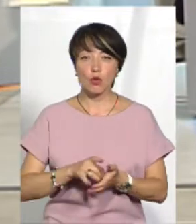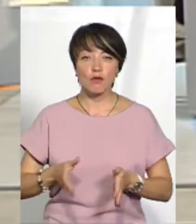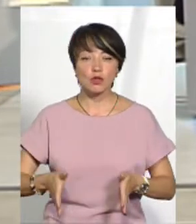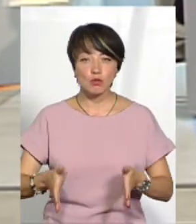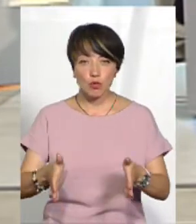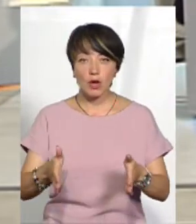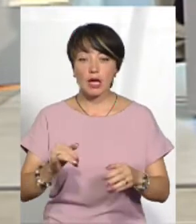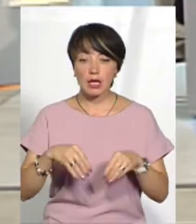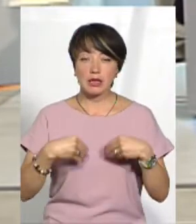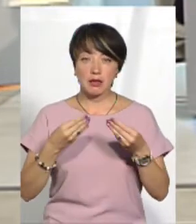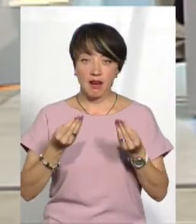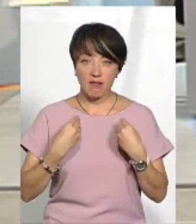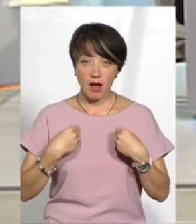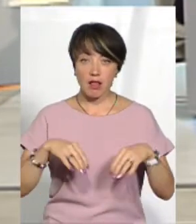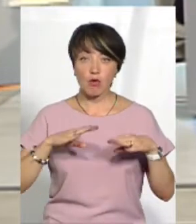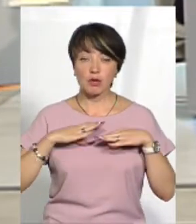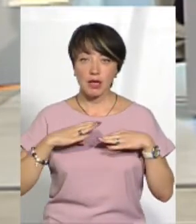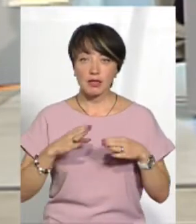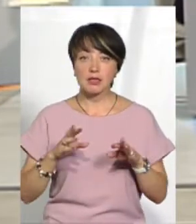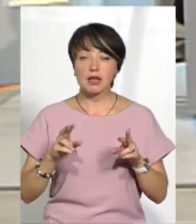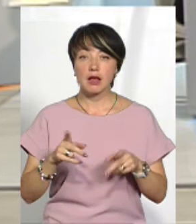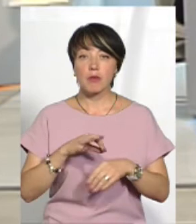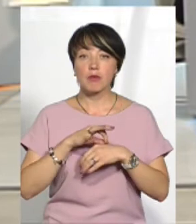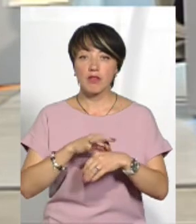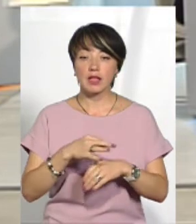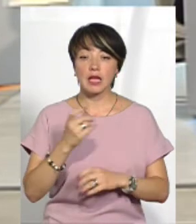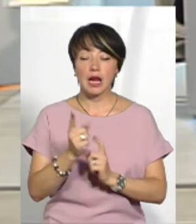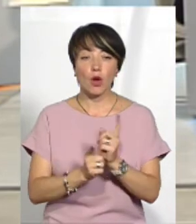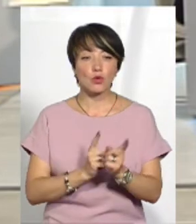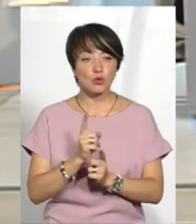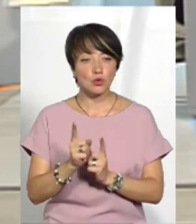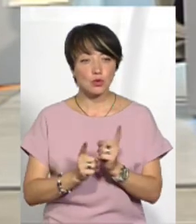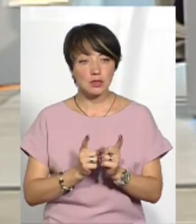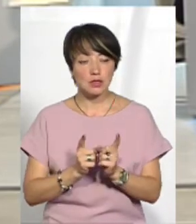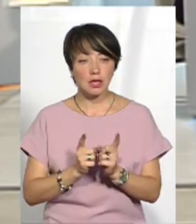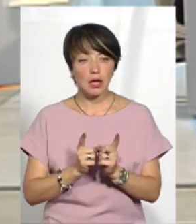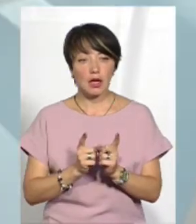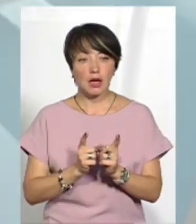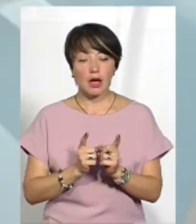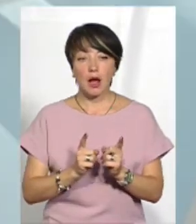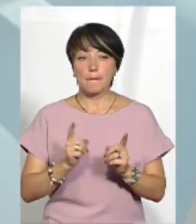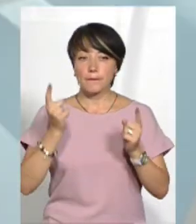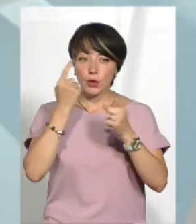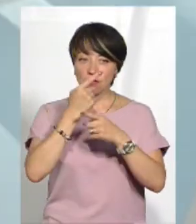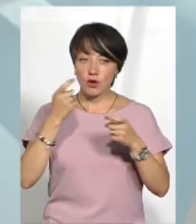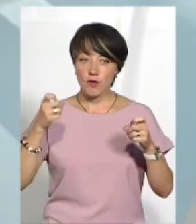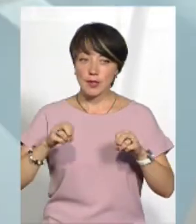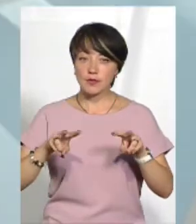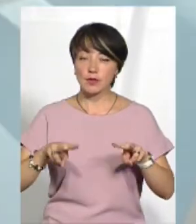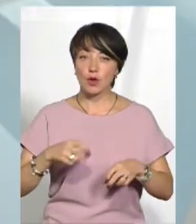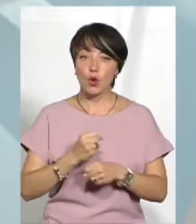злітно-посадкової смуги і давали нам рекомендації, шляхи проведення її реконструкції. То по інформації